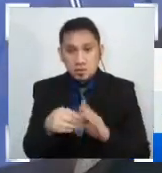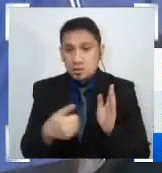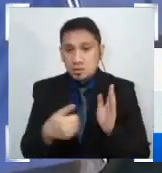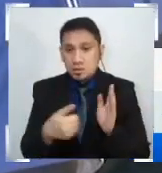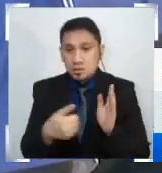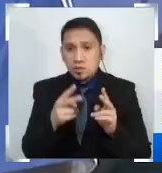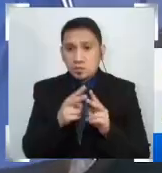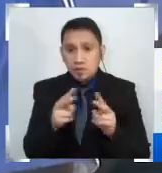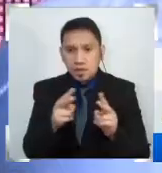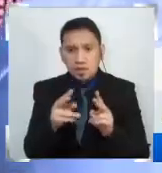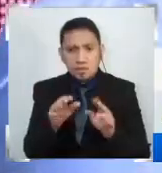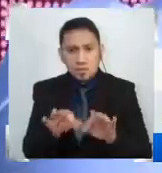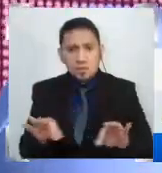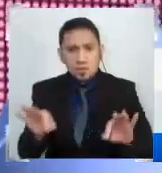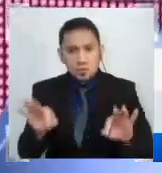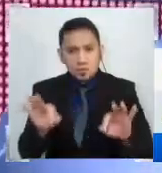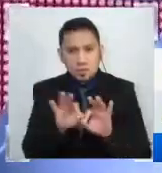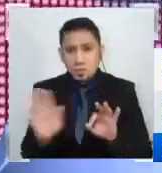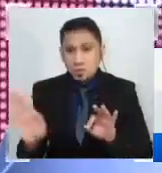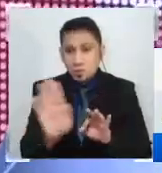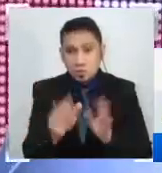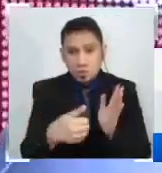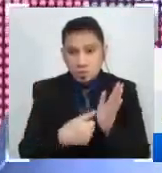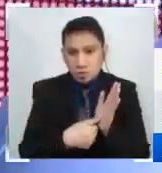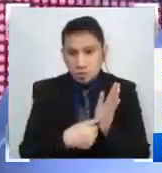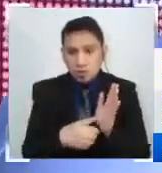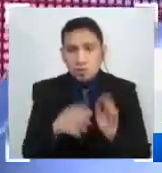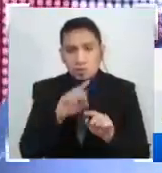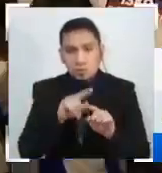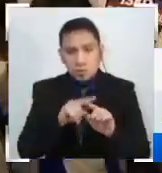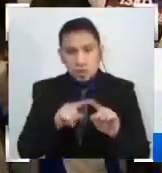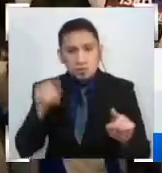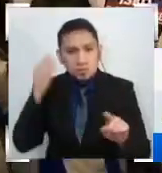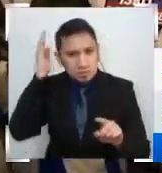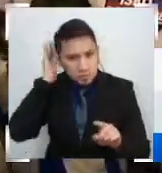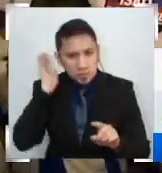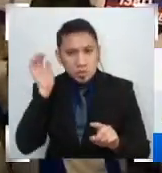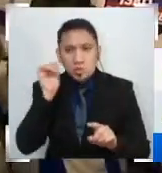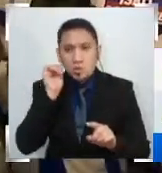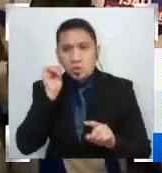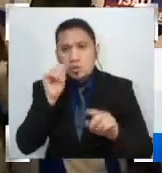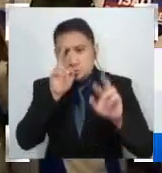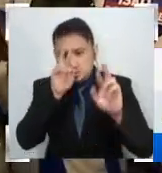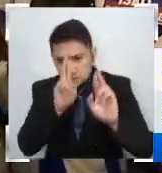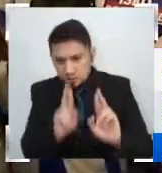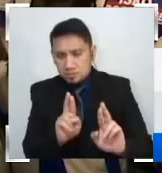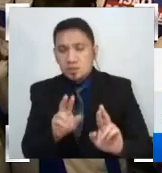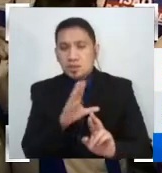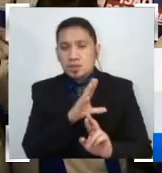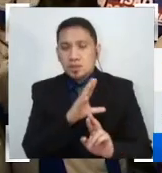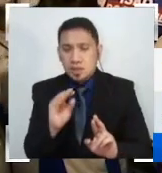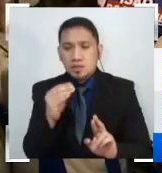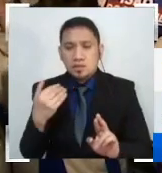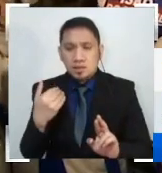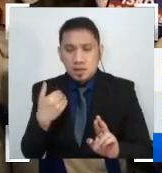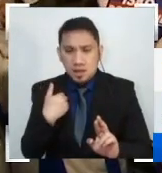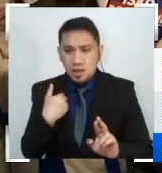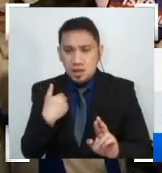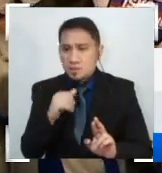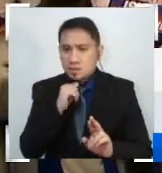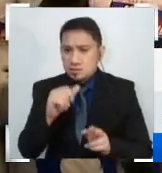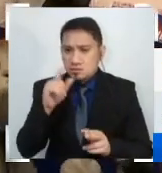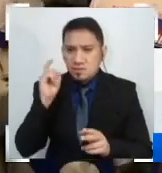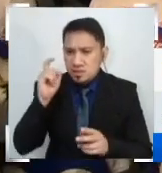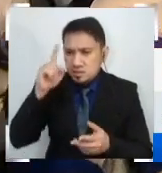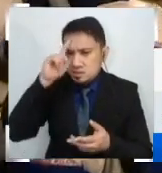boto. Pero bilin niya, laging maging magalang at may batayan ang sinasabi at huwag din daw basta maniniwala sa napapanood